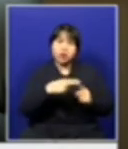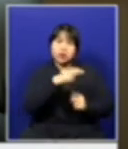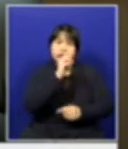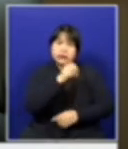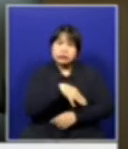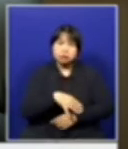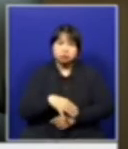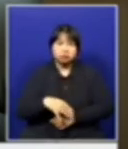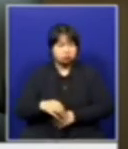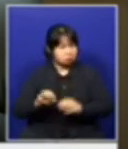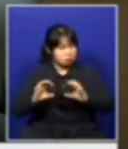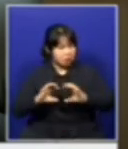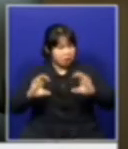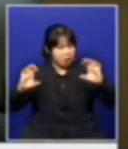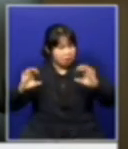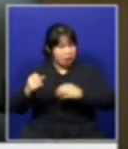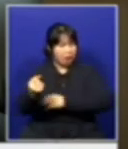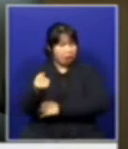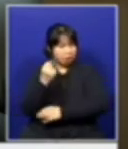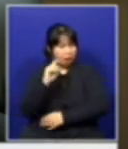ช้อำนาจอะไรไปตัดสิทธิ์เขานะฮะ